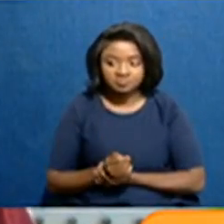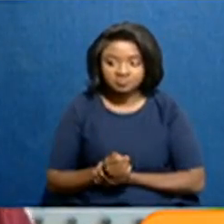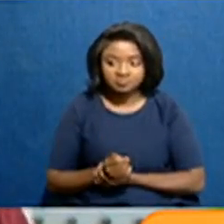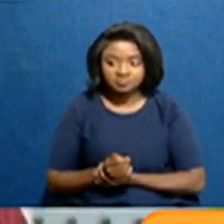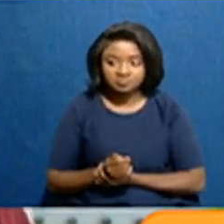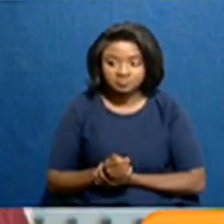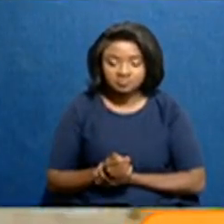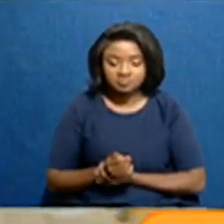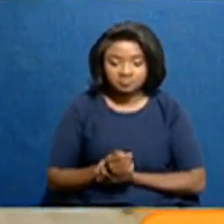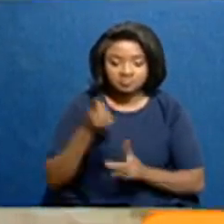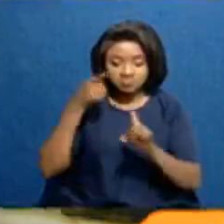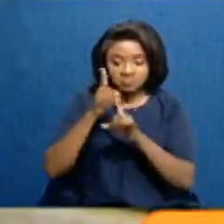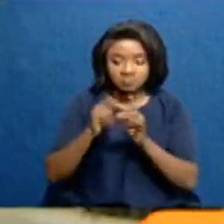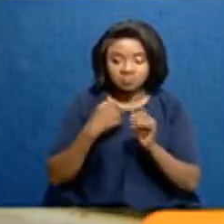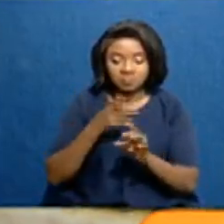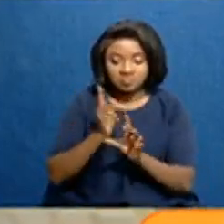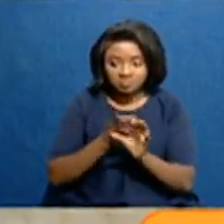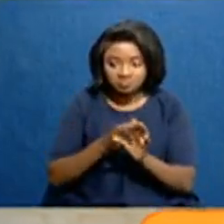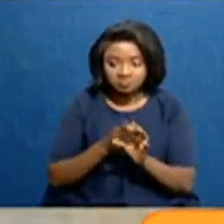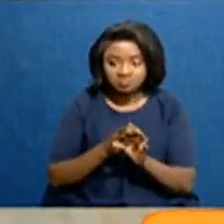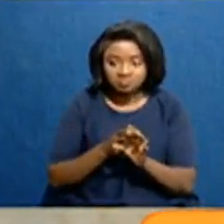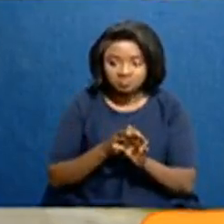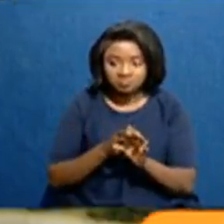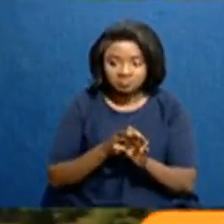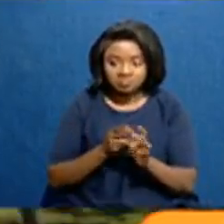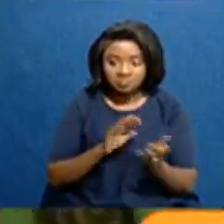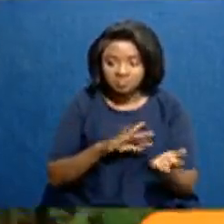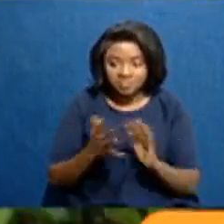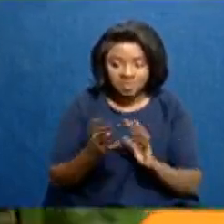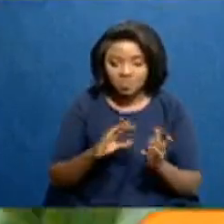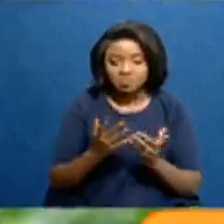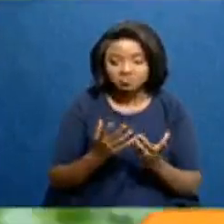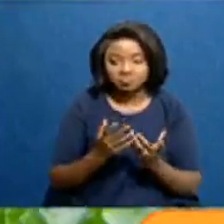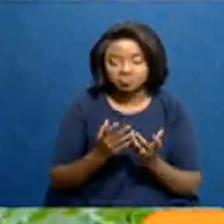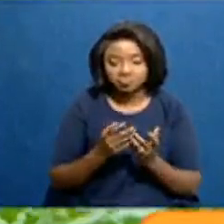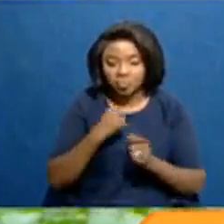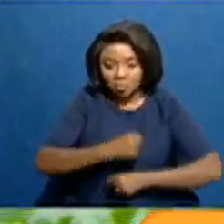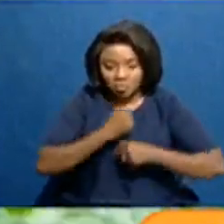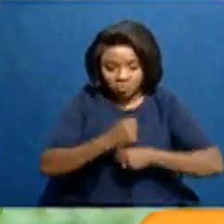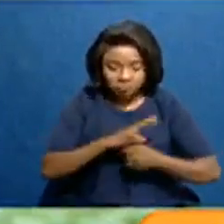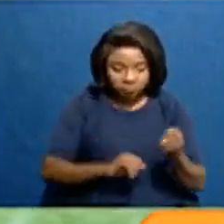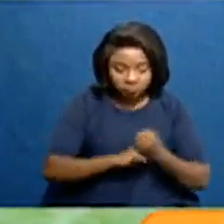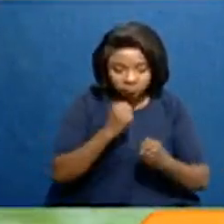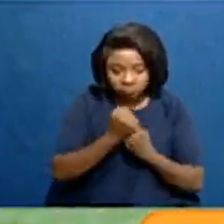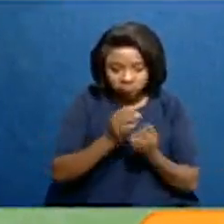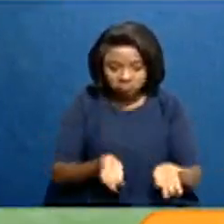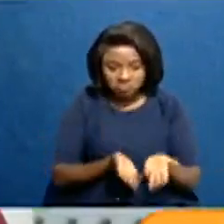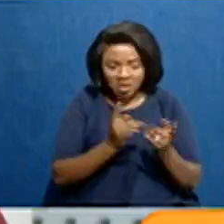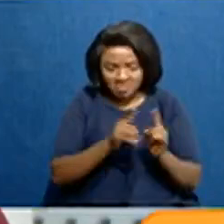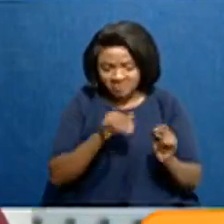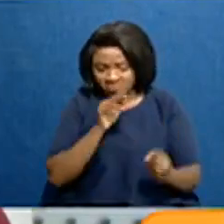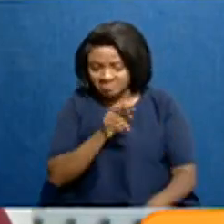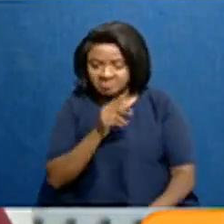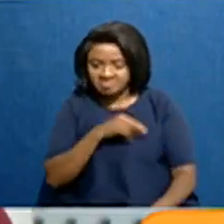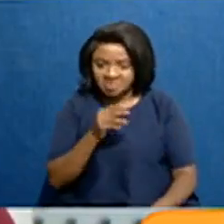to participate in the propagation of ornamentals and roses mainly. While I did that,